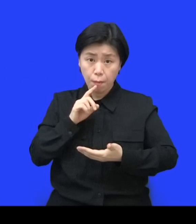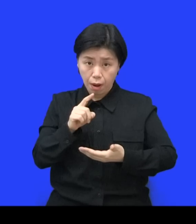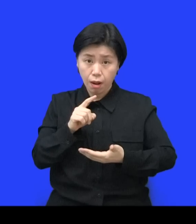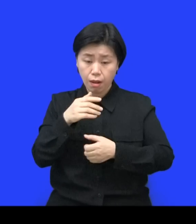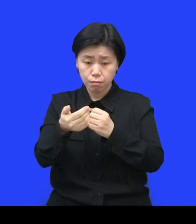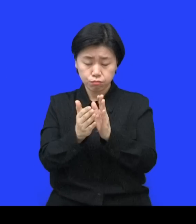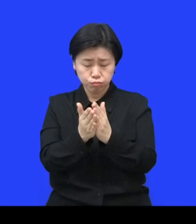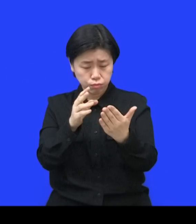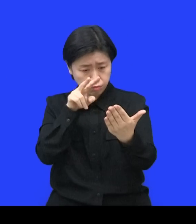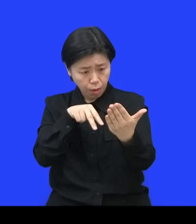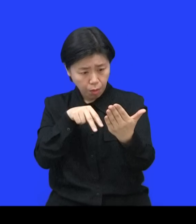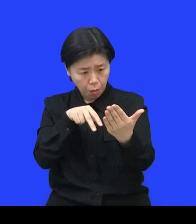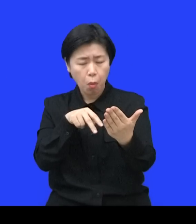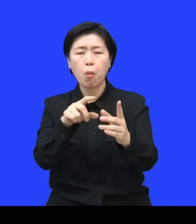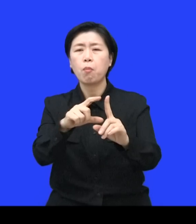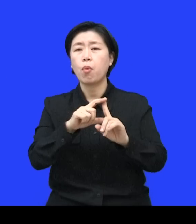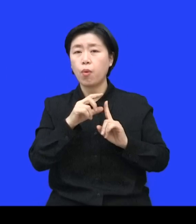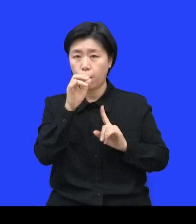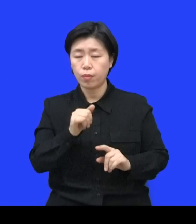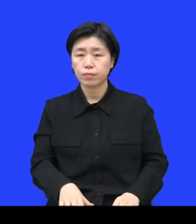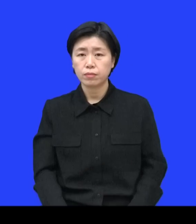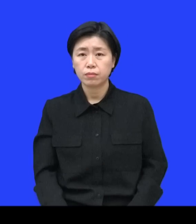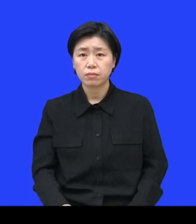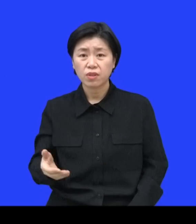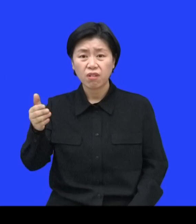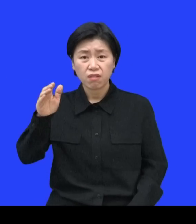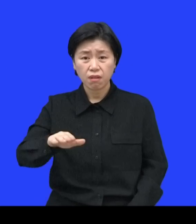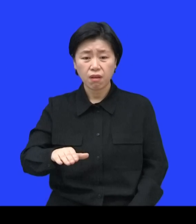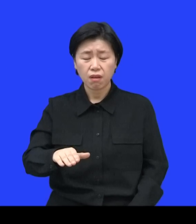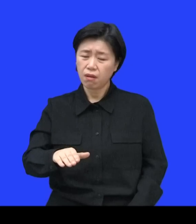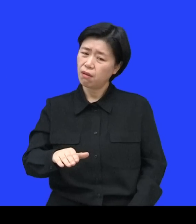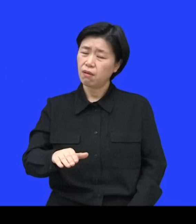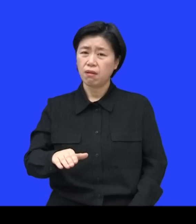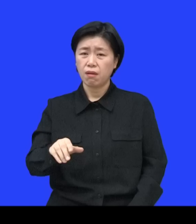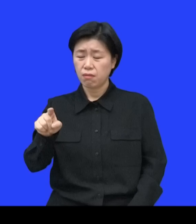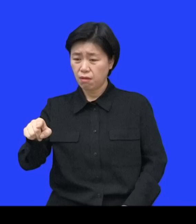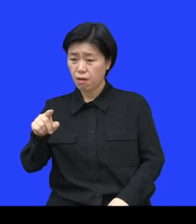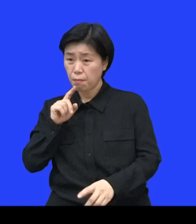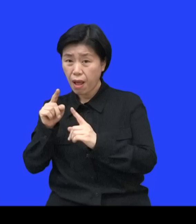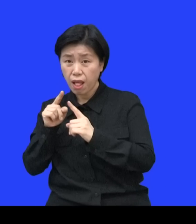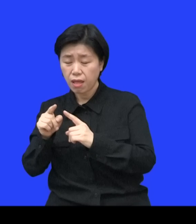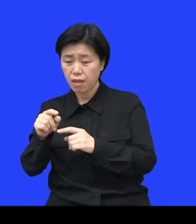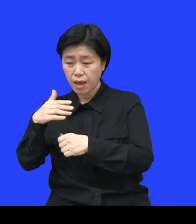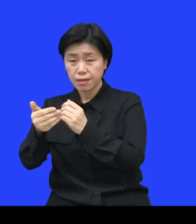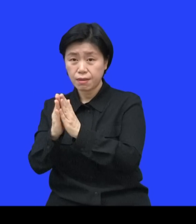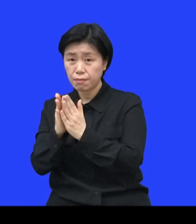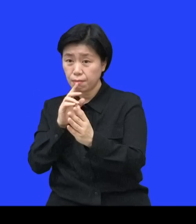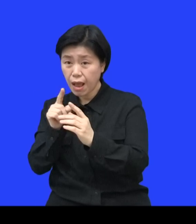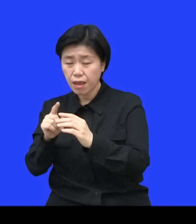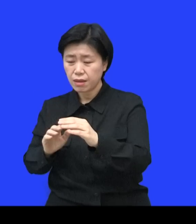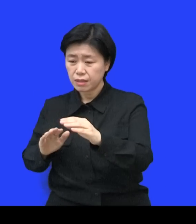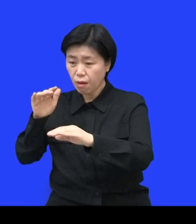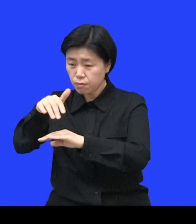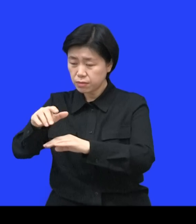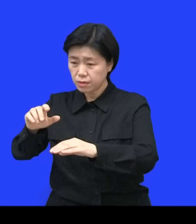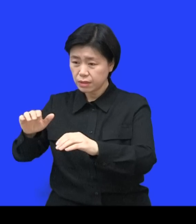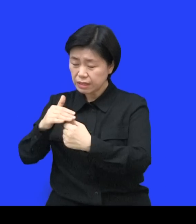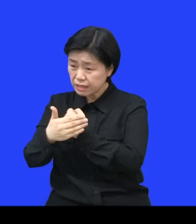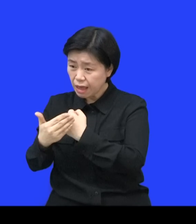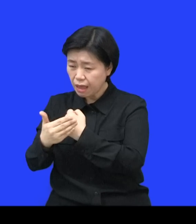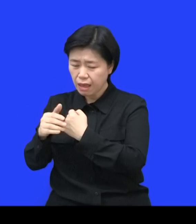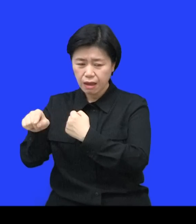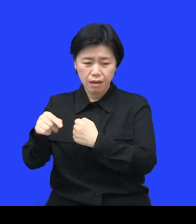들어가는데 가에 그 이자 그대로 갖다 내고 소름 넘치긴 뭘 또 그 또 고백을 한 거죠. 넘치긴 뭘 넘쳐, 넘치긴 뭘